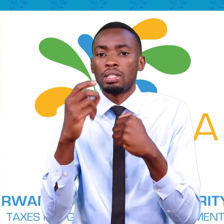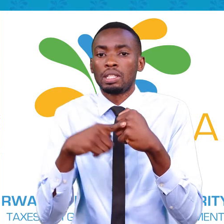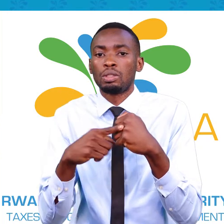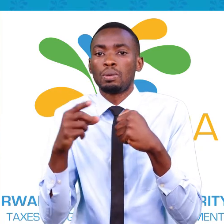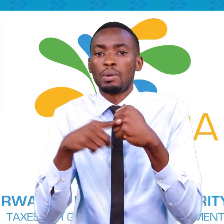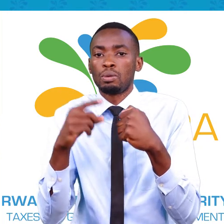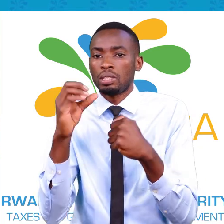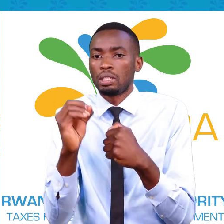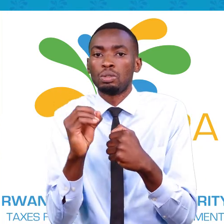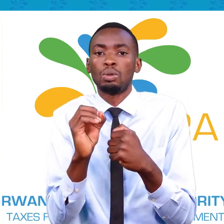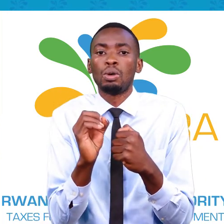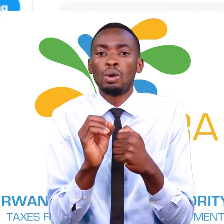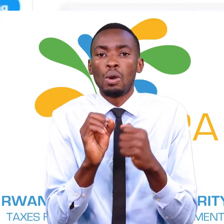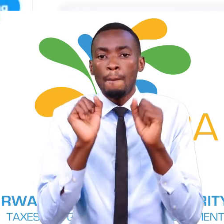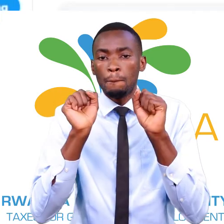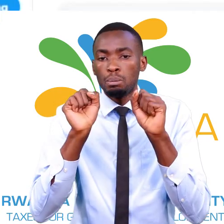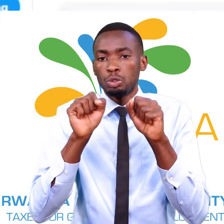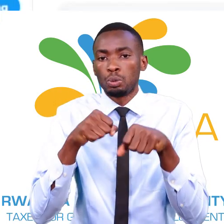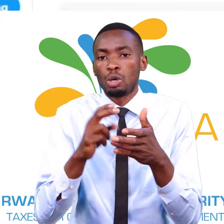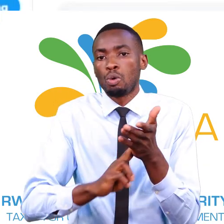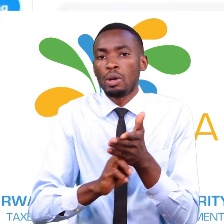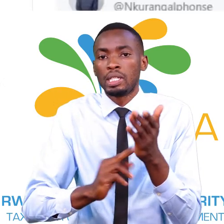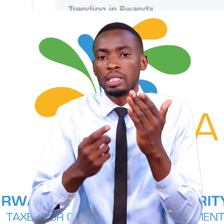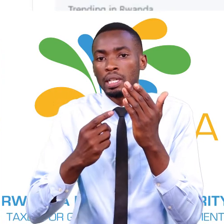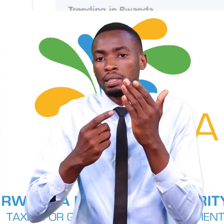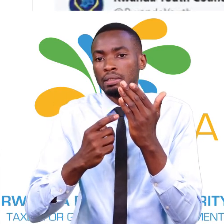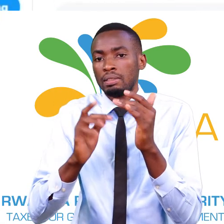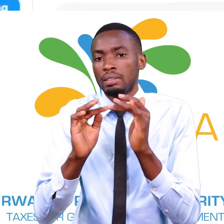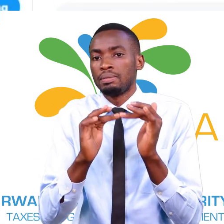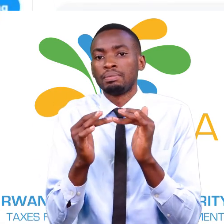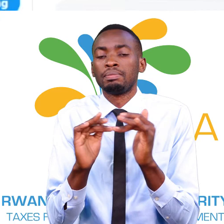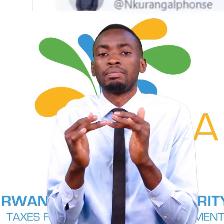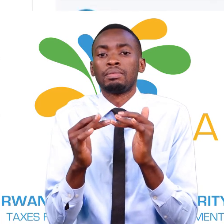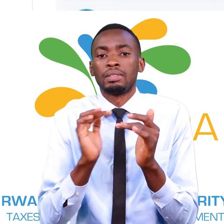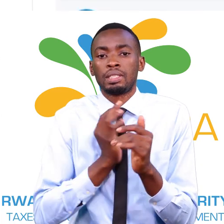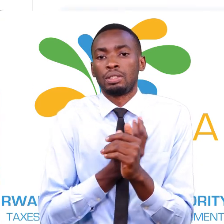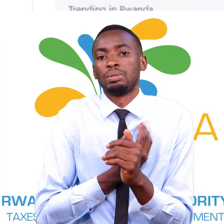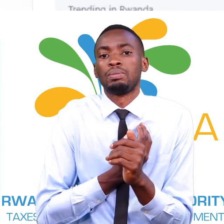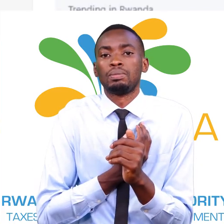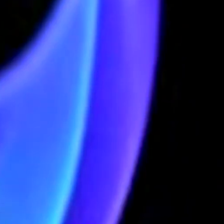0788 1856 66. Mushobora kandi no kwifashisha imbuga nkoranyambaga zacu.